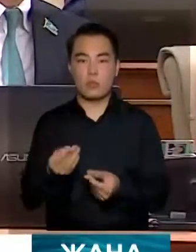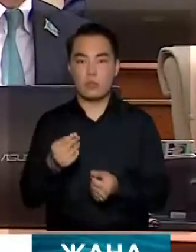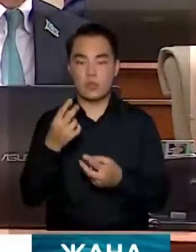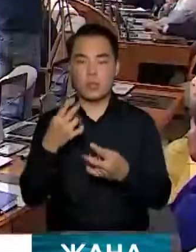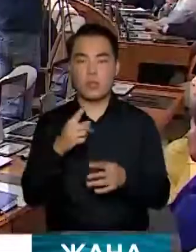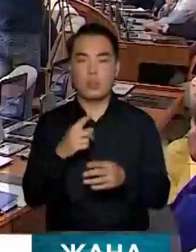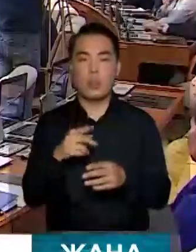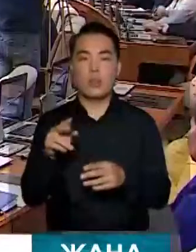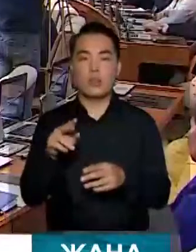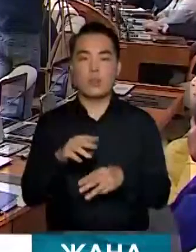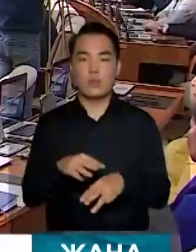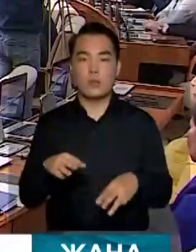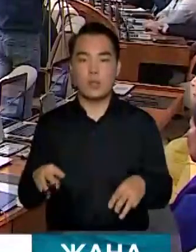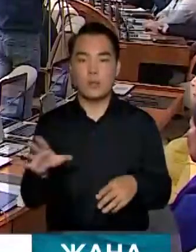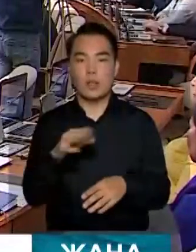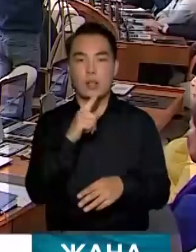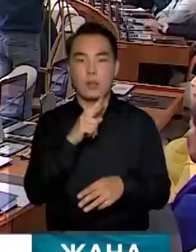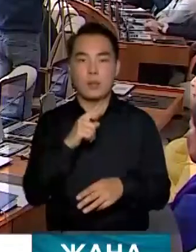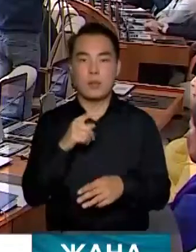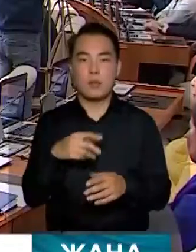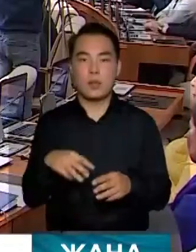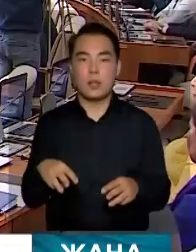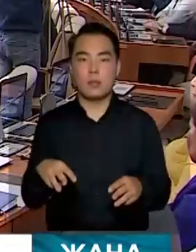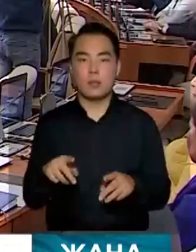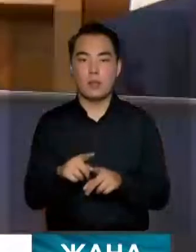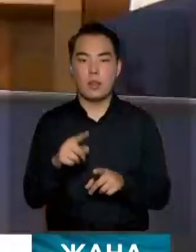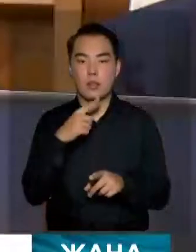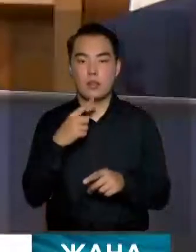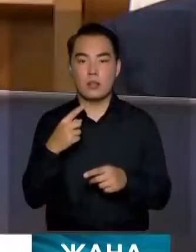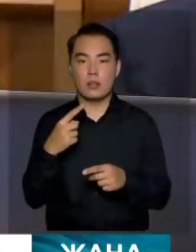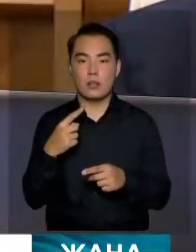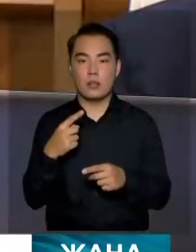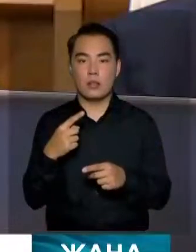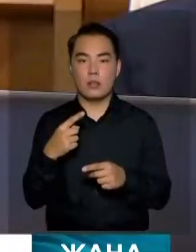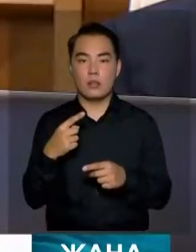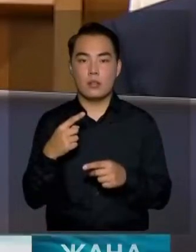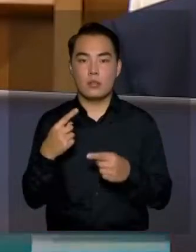депутаттар несиеге келіспес бұрын парламентпен кеңескен жөн дейді.